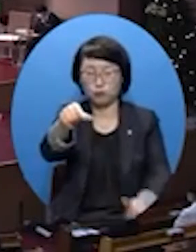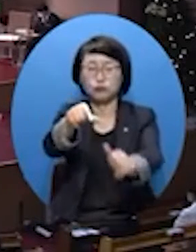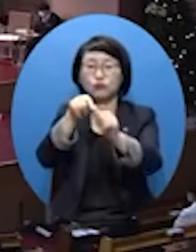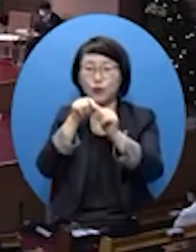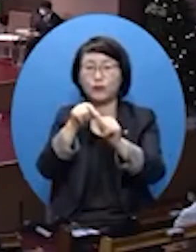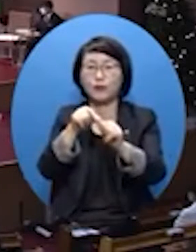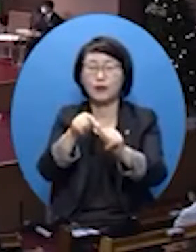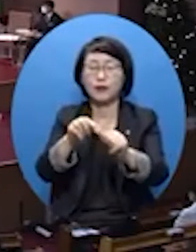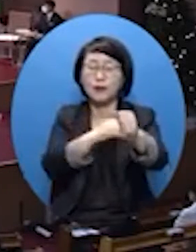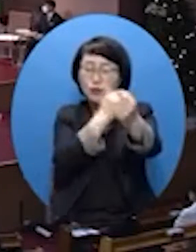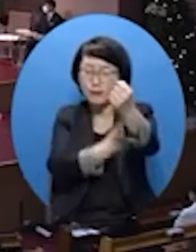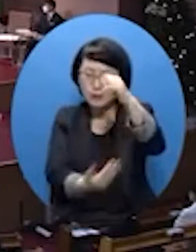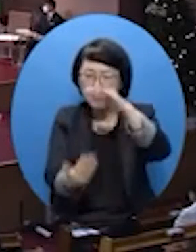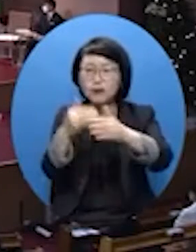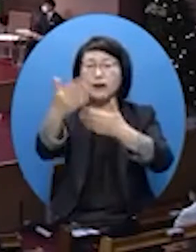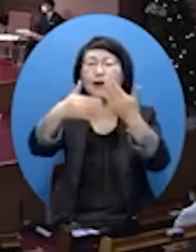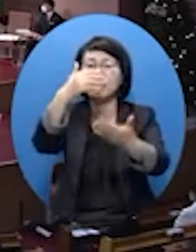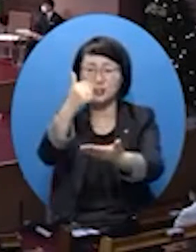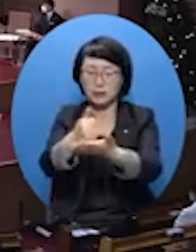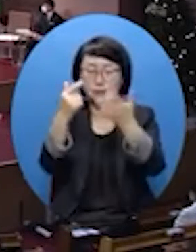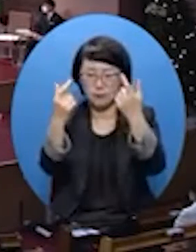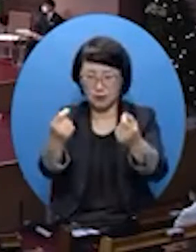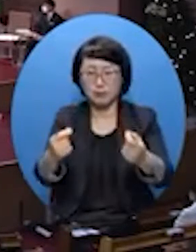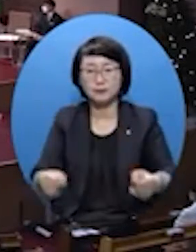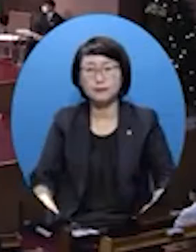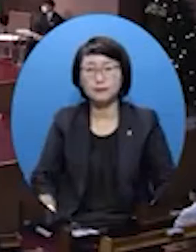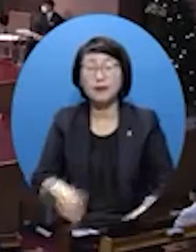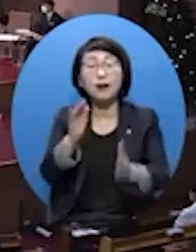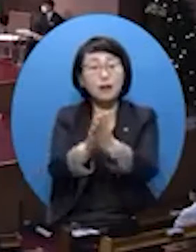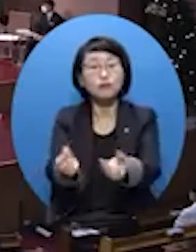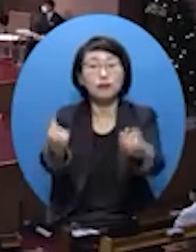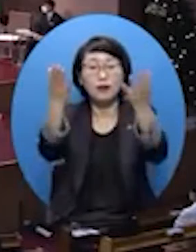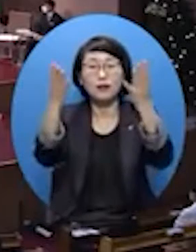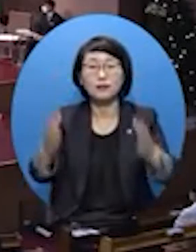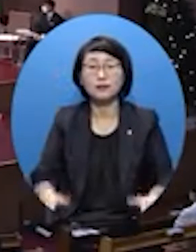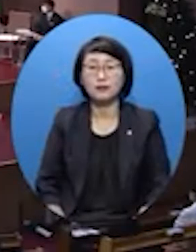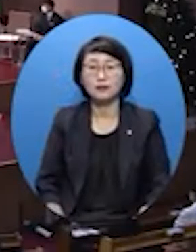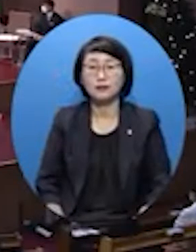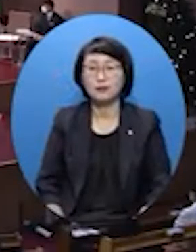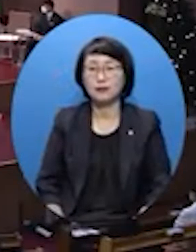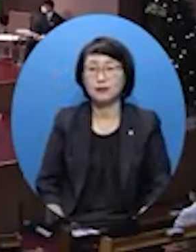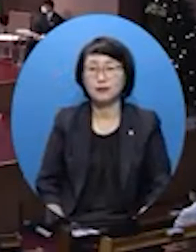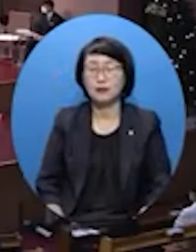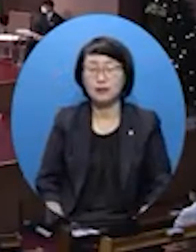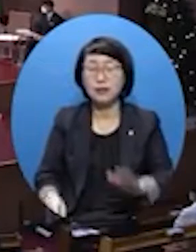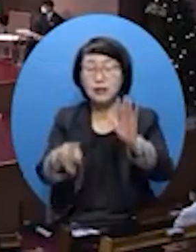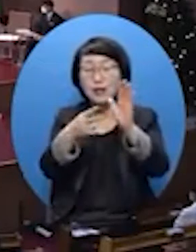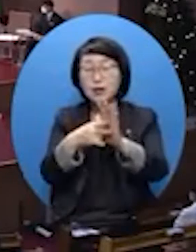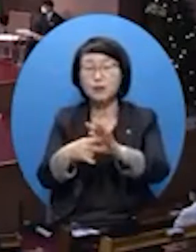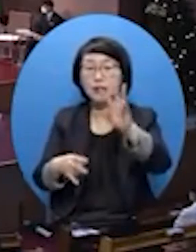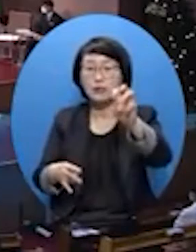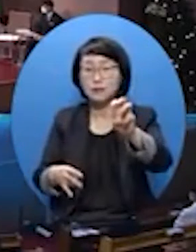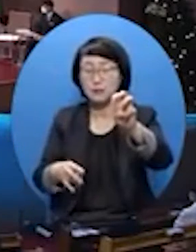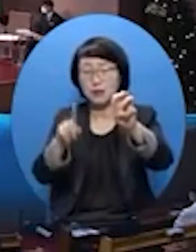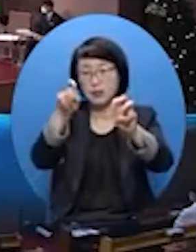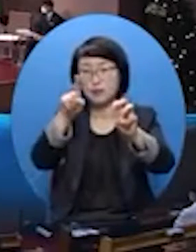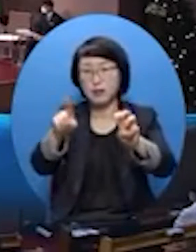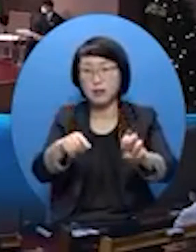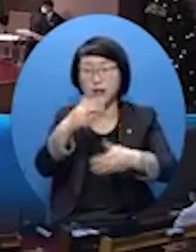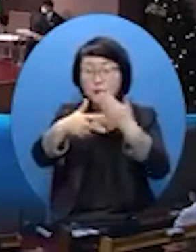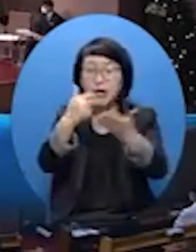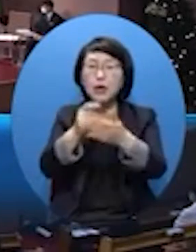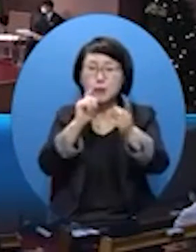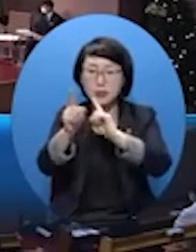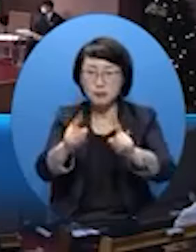구원하는 전지전능한 하나님이시라. 할렐루야. 예레미야 30장 11절입니다. 이는